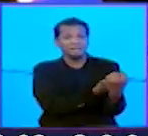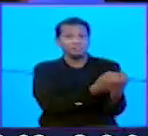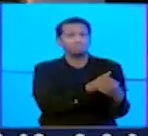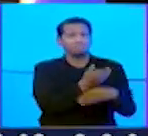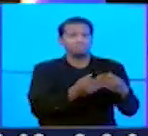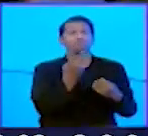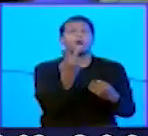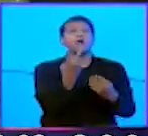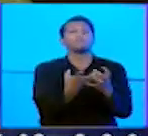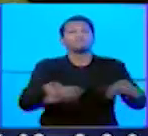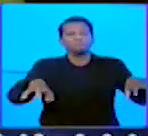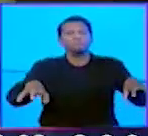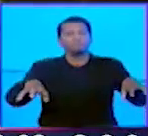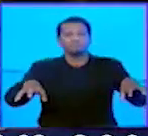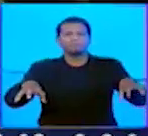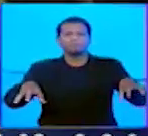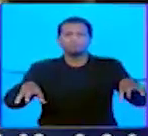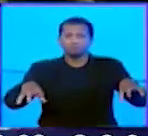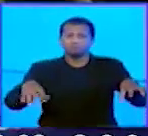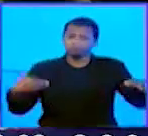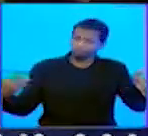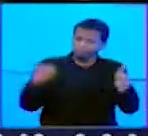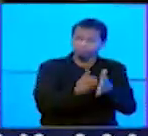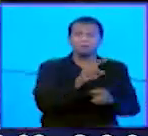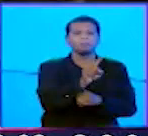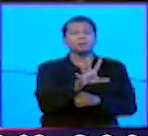dengan Prioritas pertama tenaga kesehatan